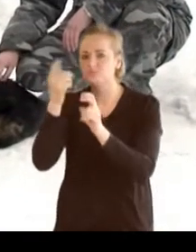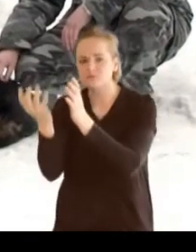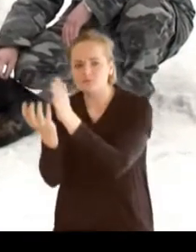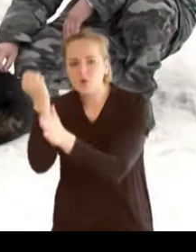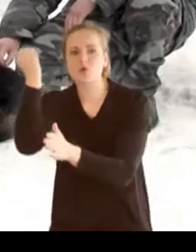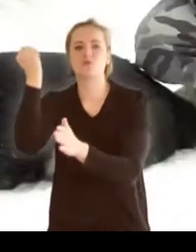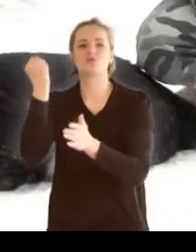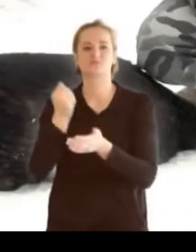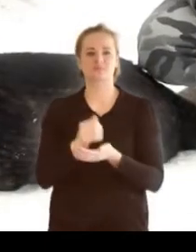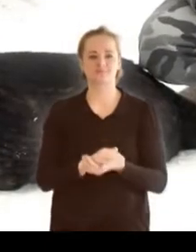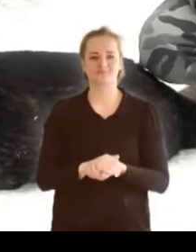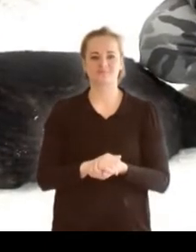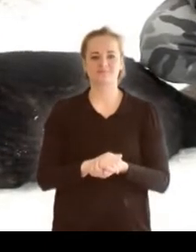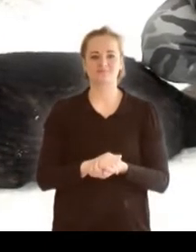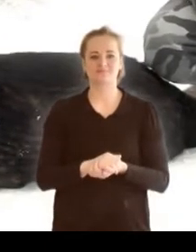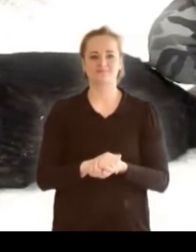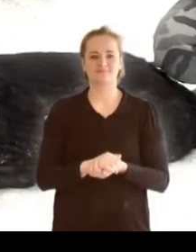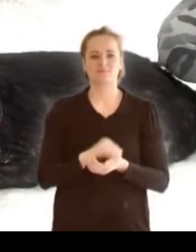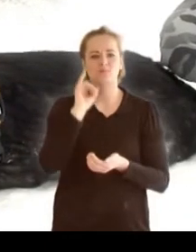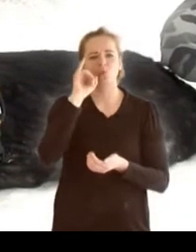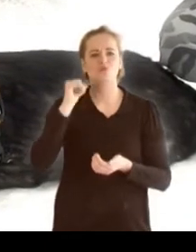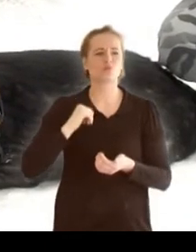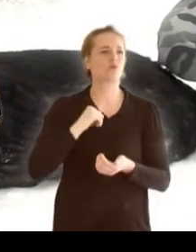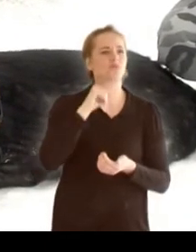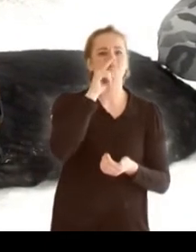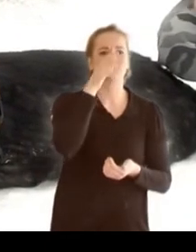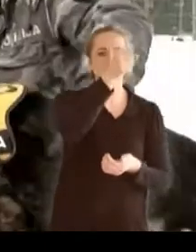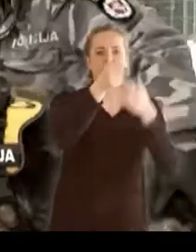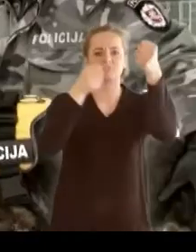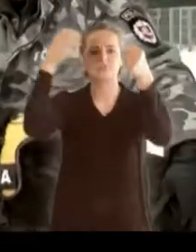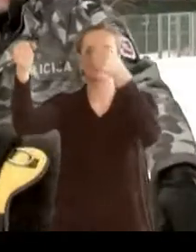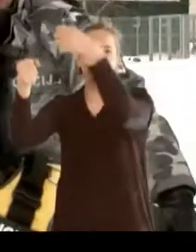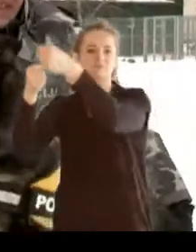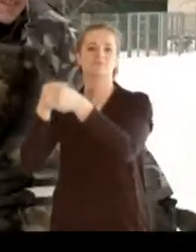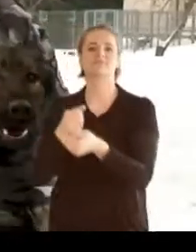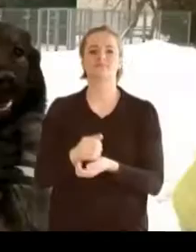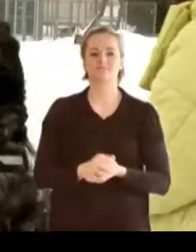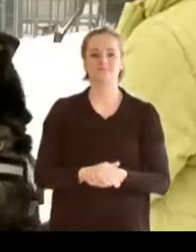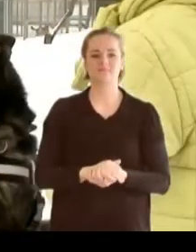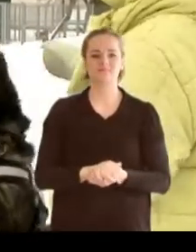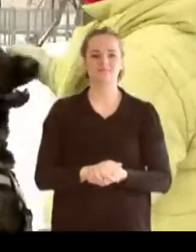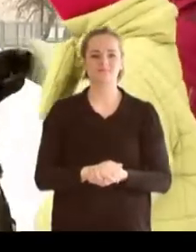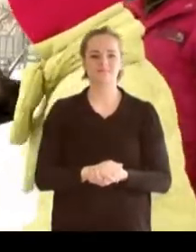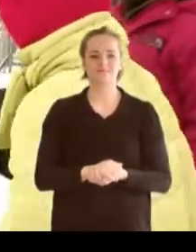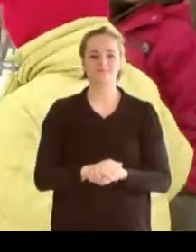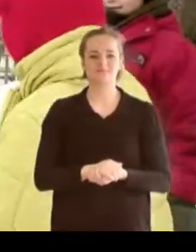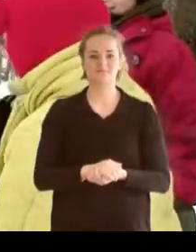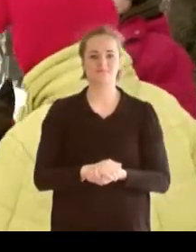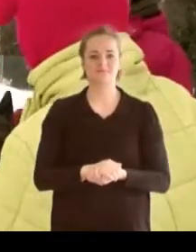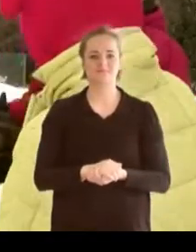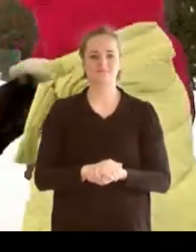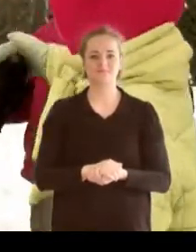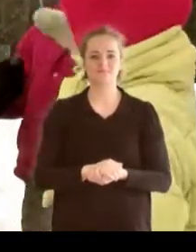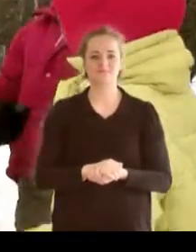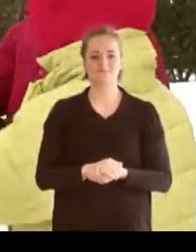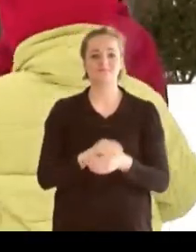nusikaltelius. Šuniukai yra tikrai pagalbininkai ir nemažai laiko skiria